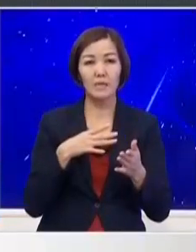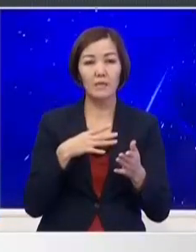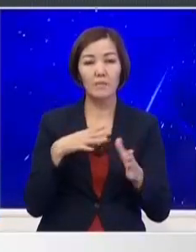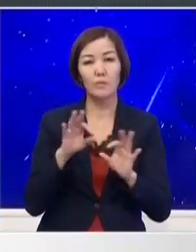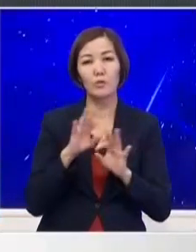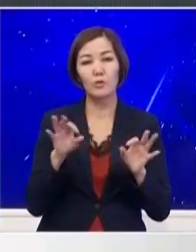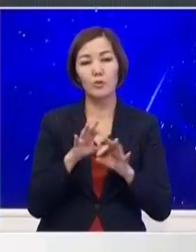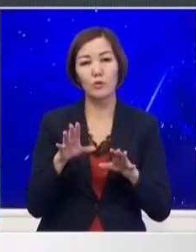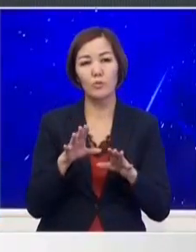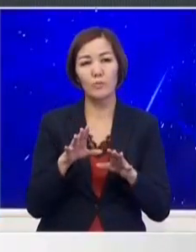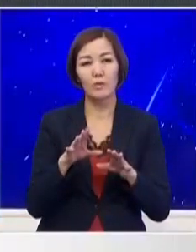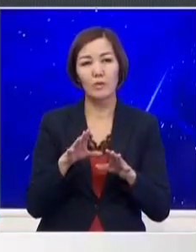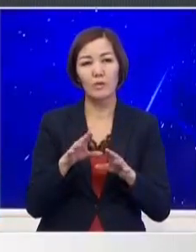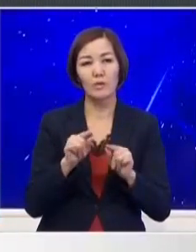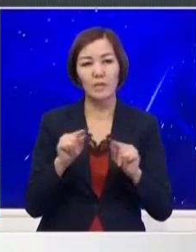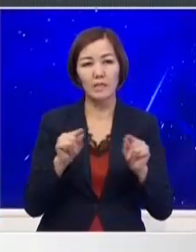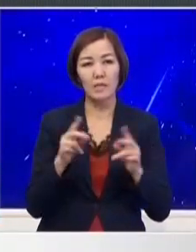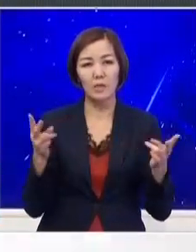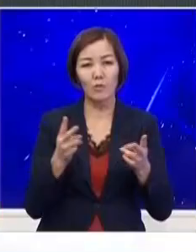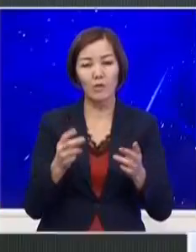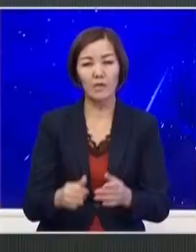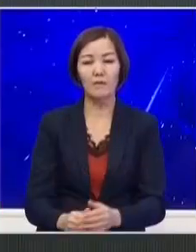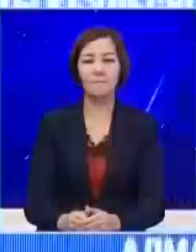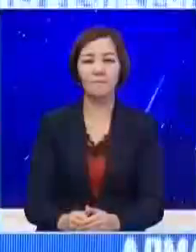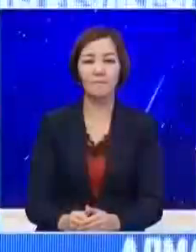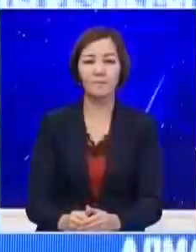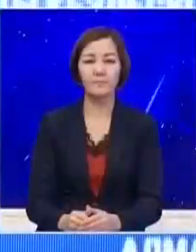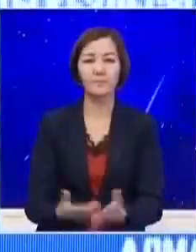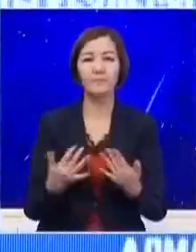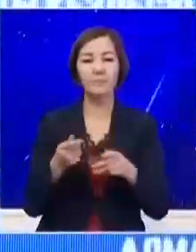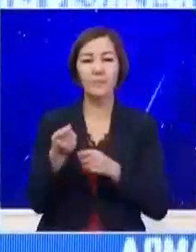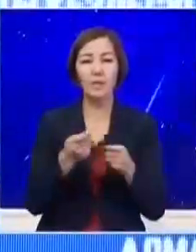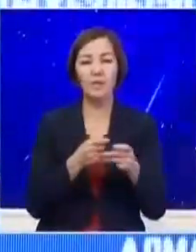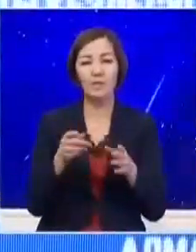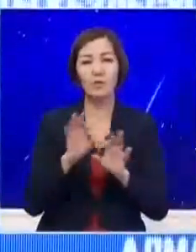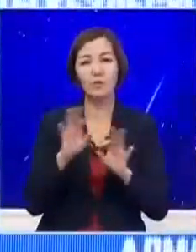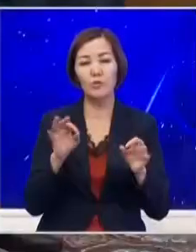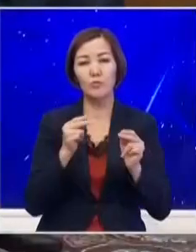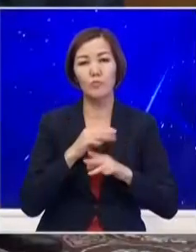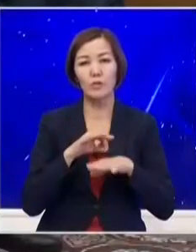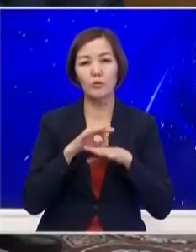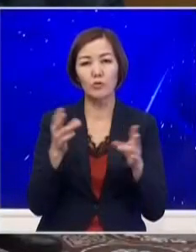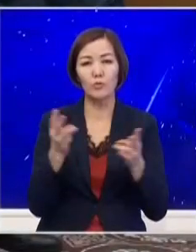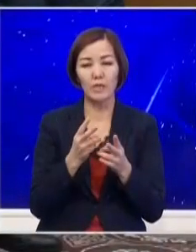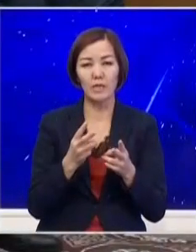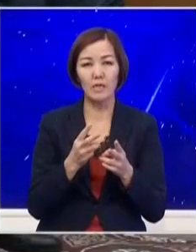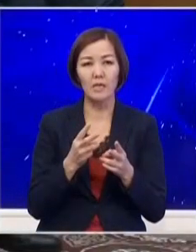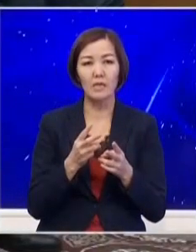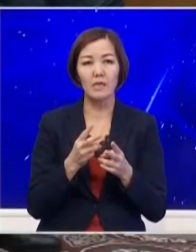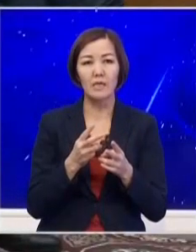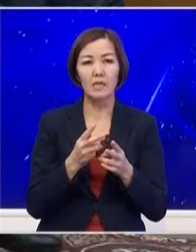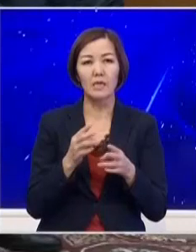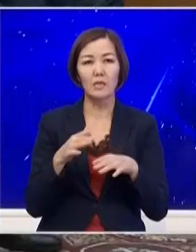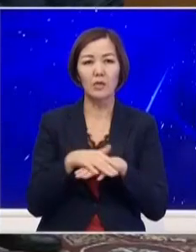жетімділік бар деген ой оларда тумайды. Сол үшін ауылдың әкімдері сол түсіндірме жұмыстарын жақсарту керек. Аудан тұрғындары